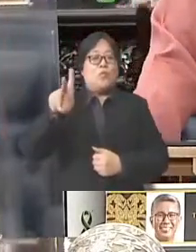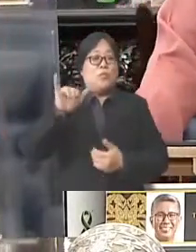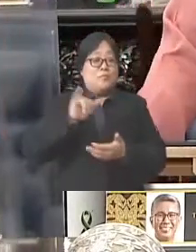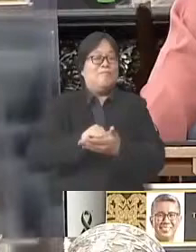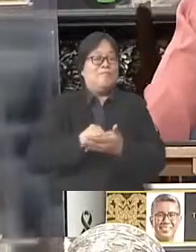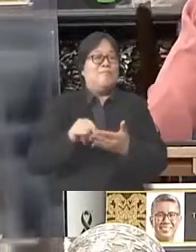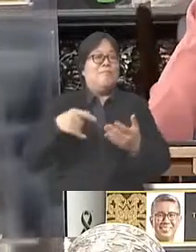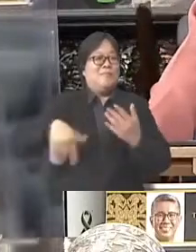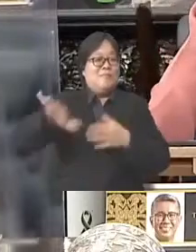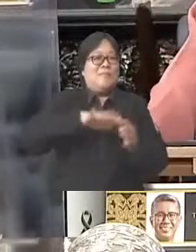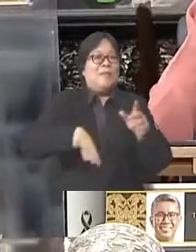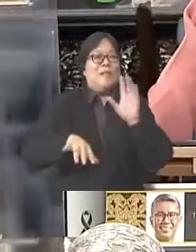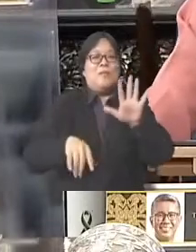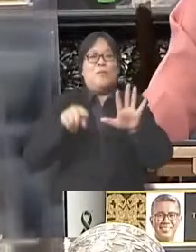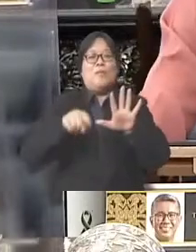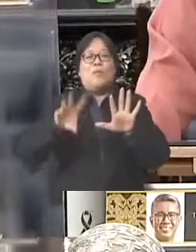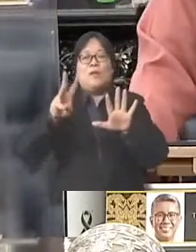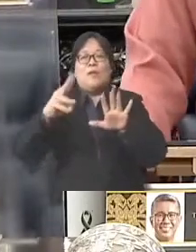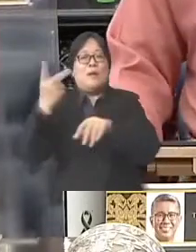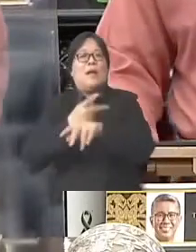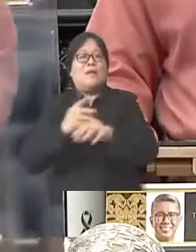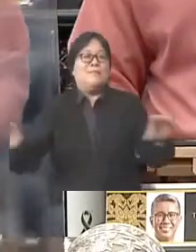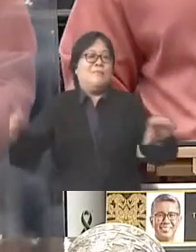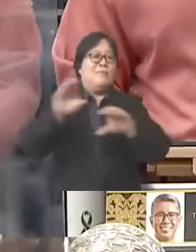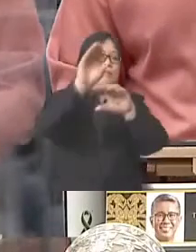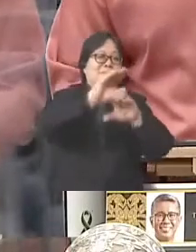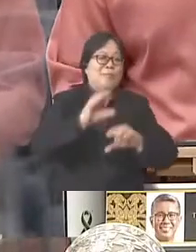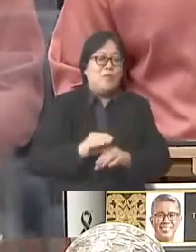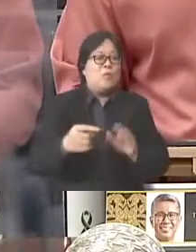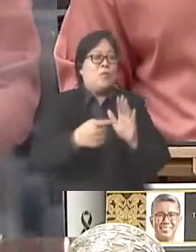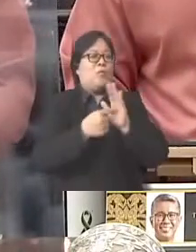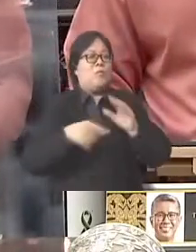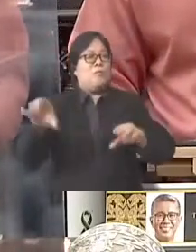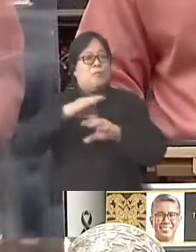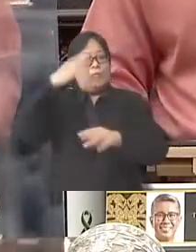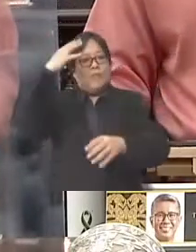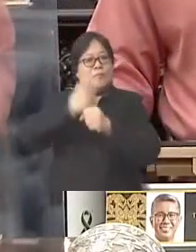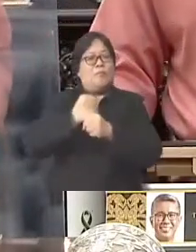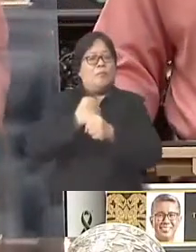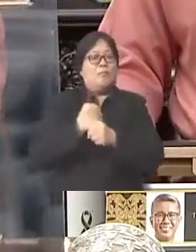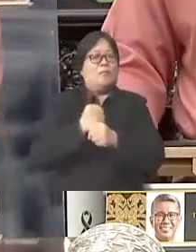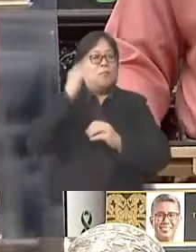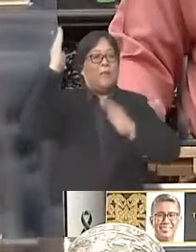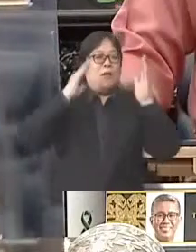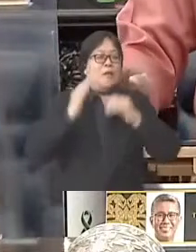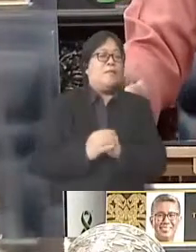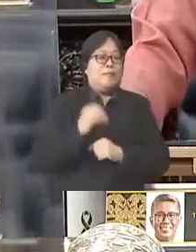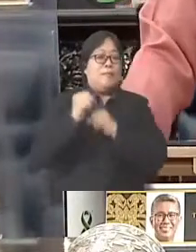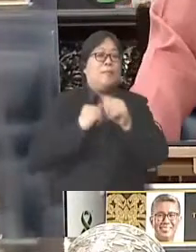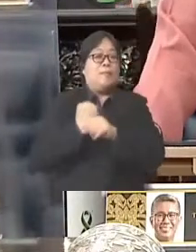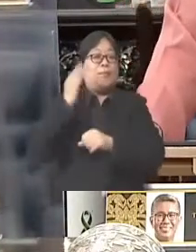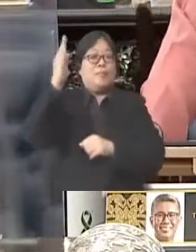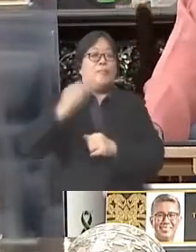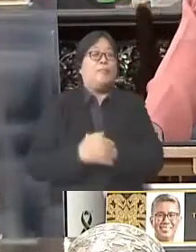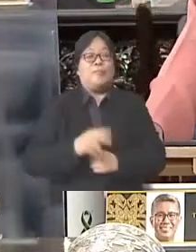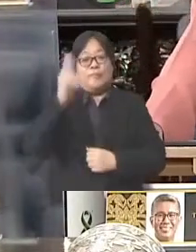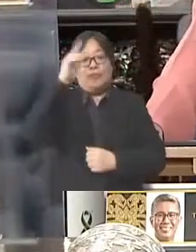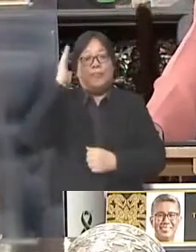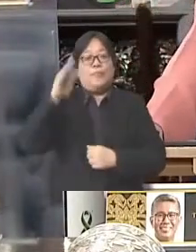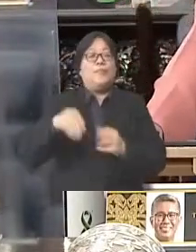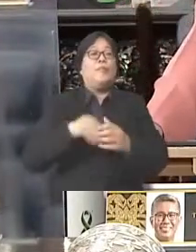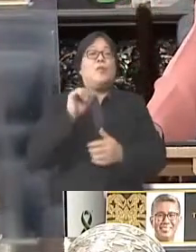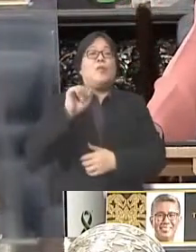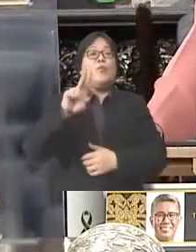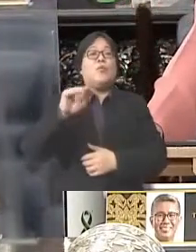dilanggan melebihi merupakan enam kali yang mencerminkan keyakinan pelaboh terhadap negara bagi tahun hadapan Raja